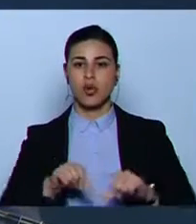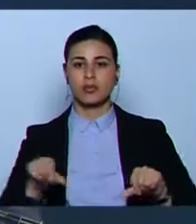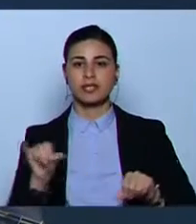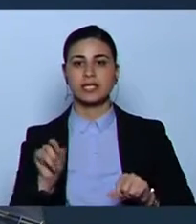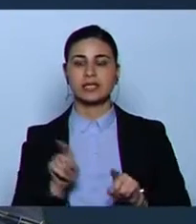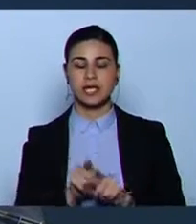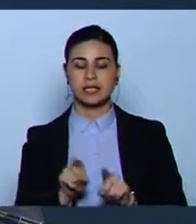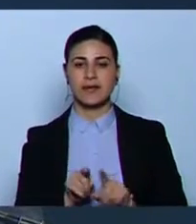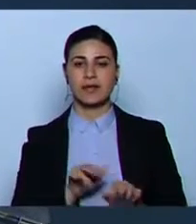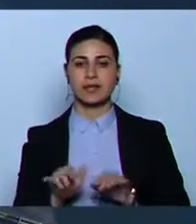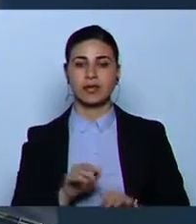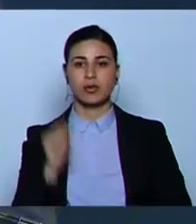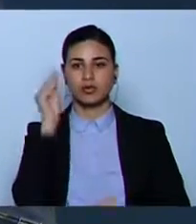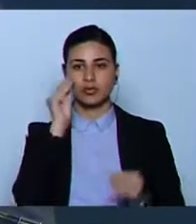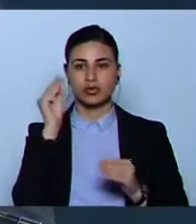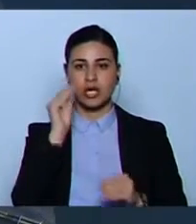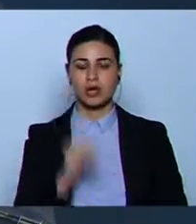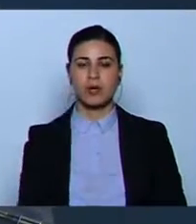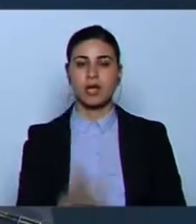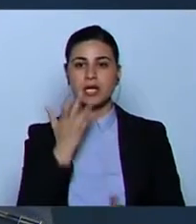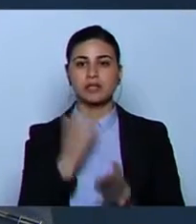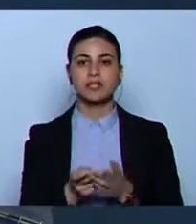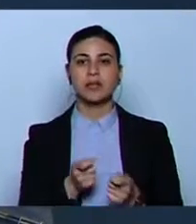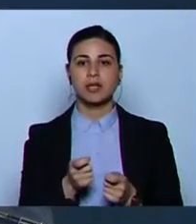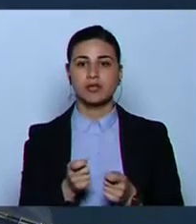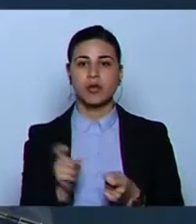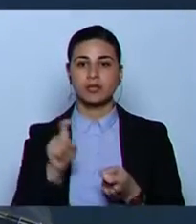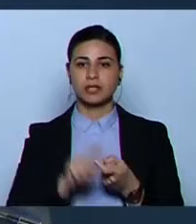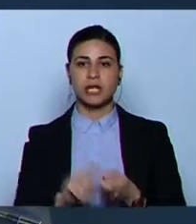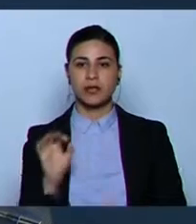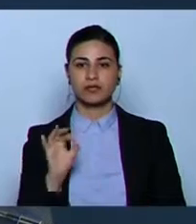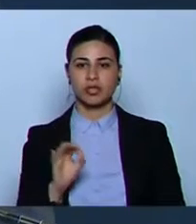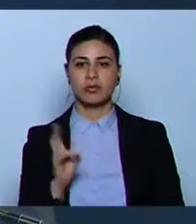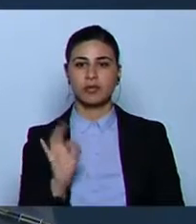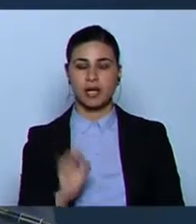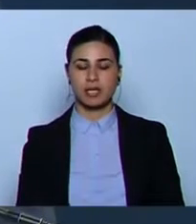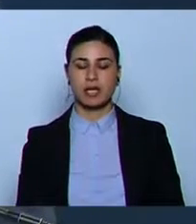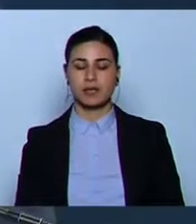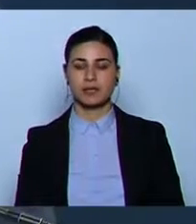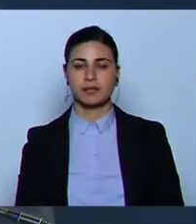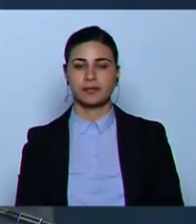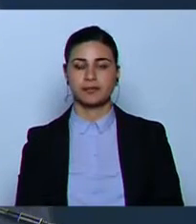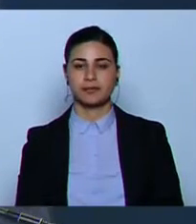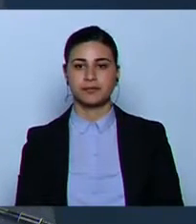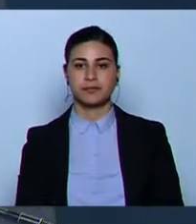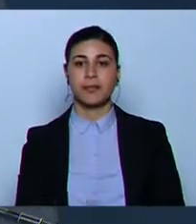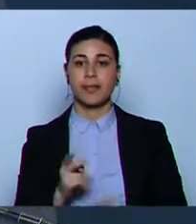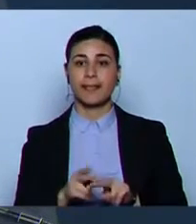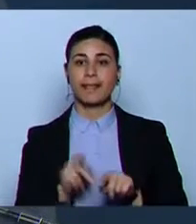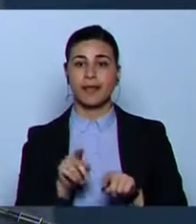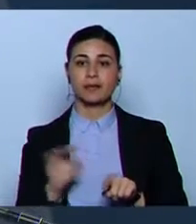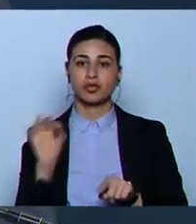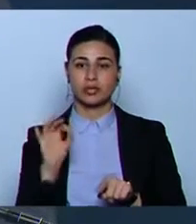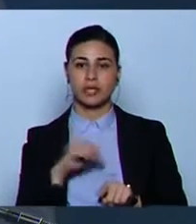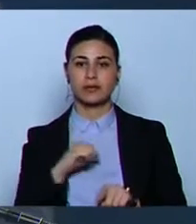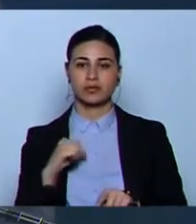სადაც ასევე მიმდინარეობს მსჯელობა თვითმართველობის თავთან დაკავშირებით, მაგრამ ამის შესახებ,